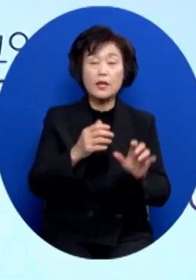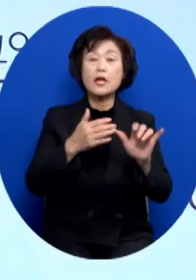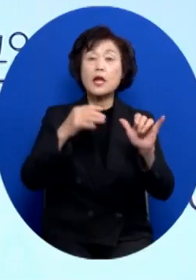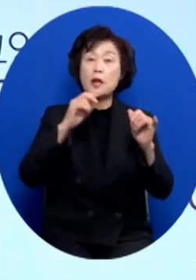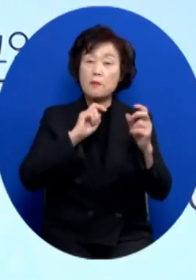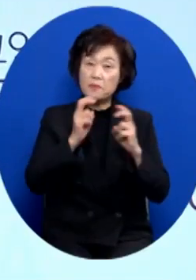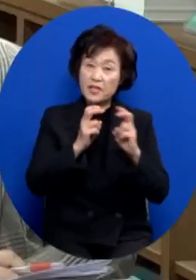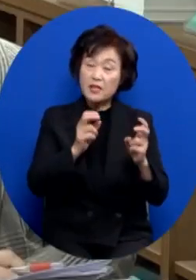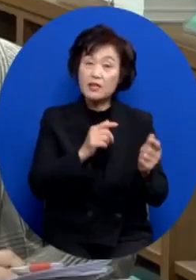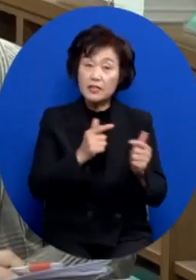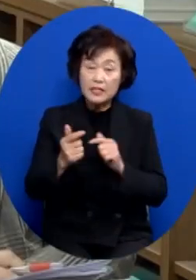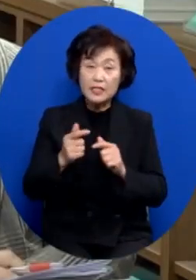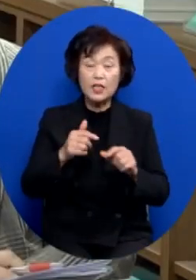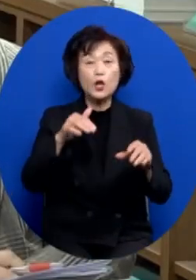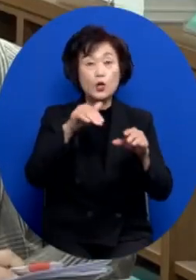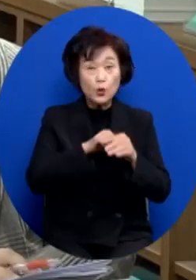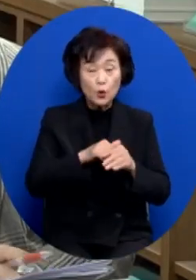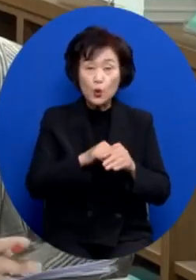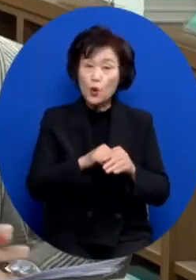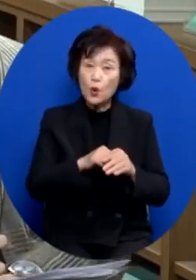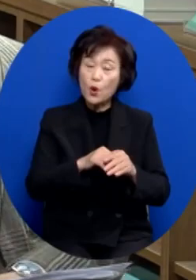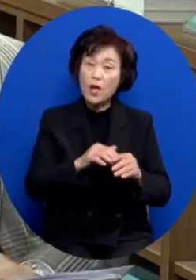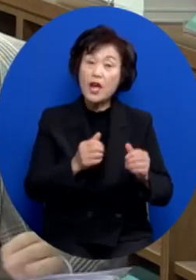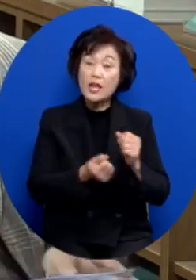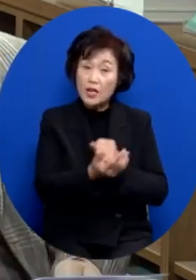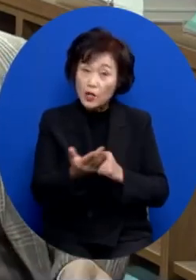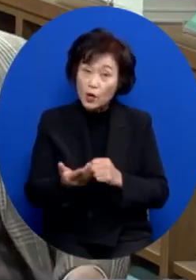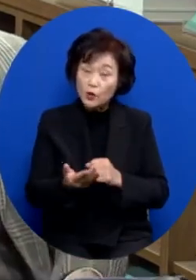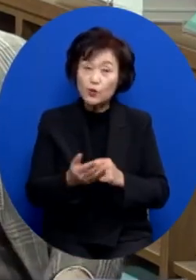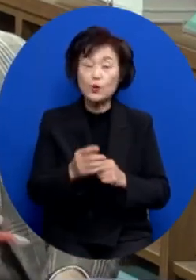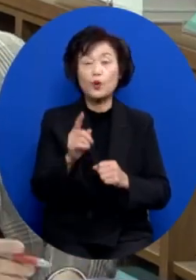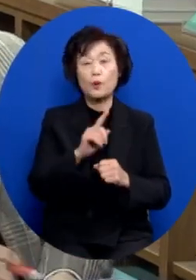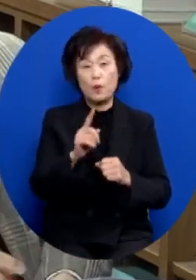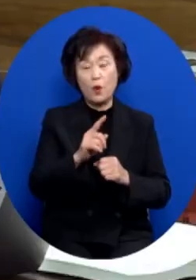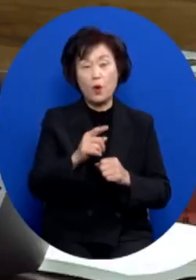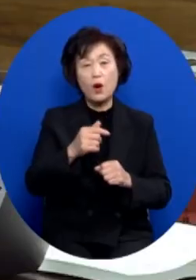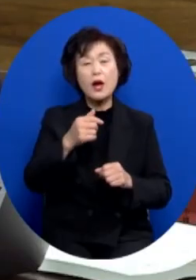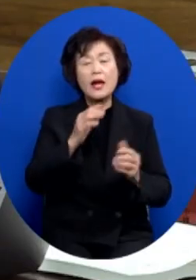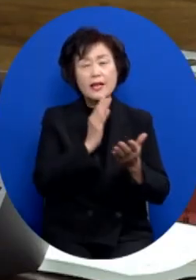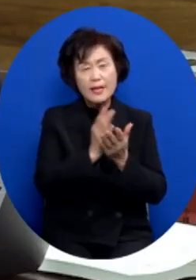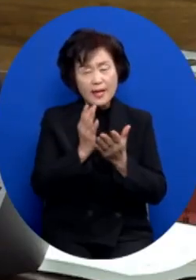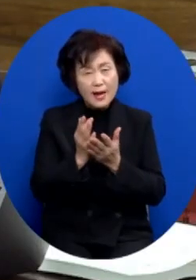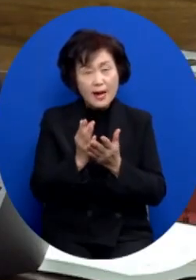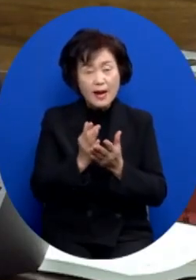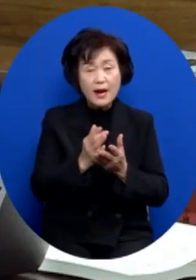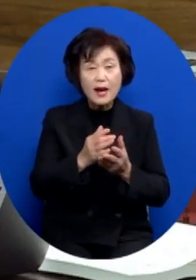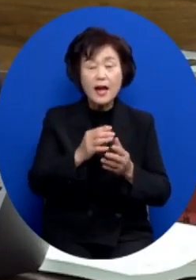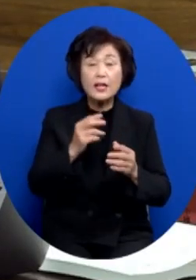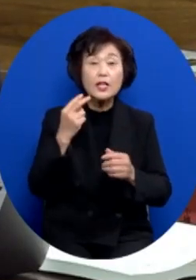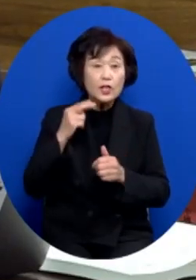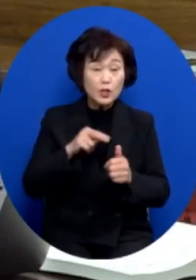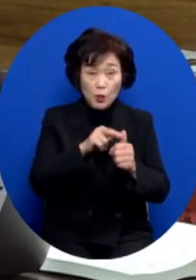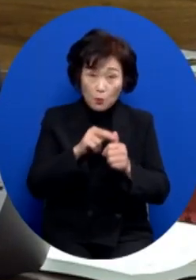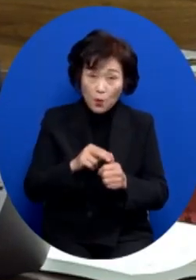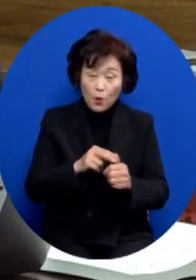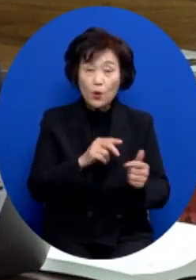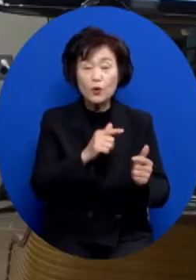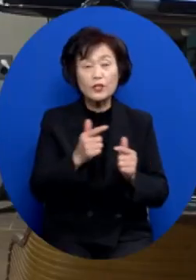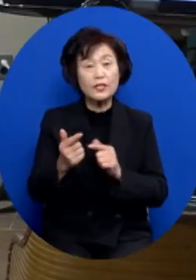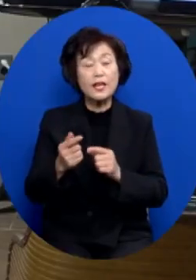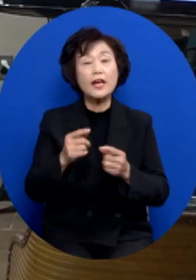비롯한 종교에 미치는 영향력이 상당한 가운데 기독교가 다양한 매체에 의해 어떻게 고